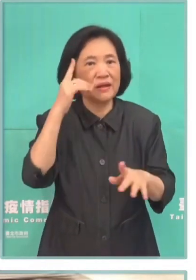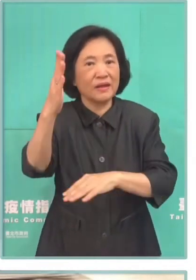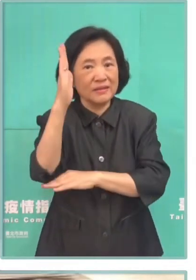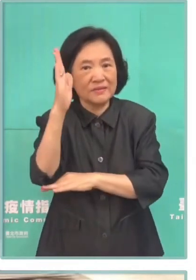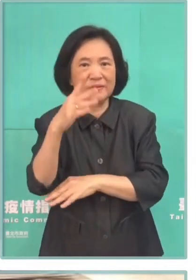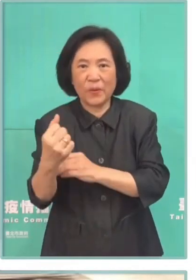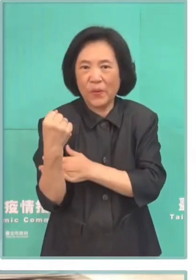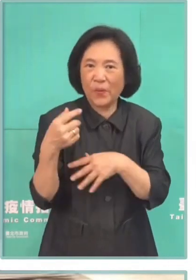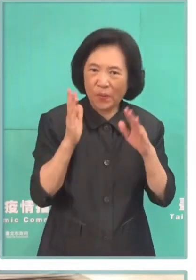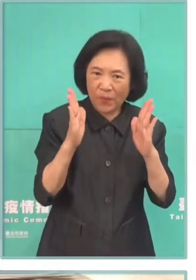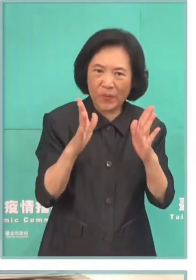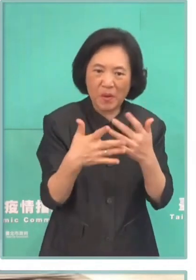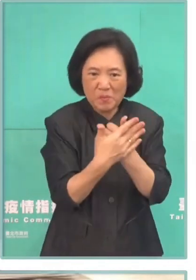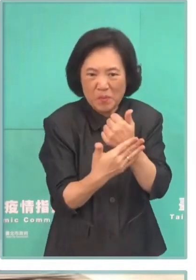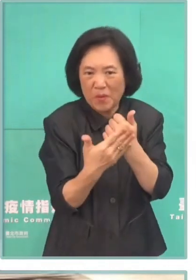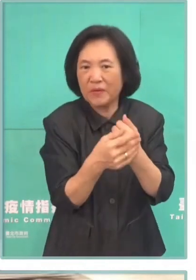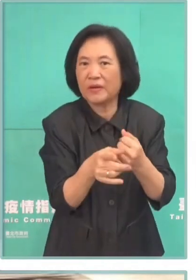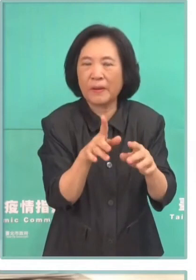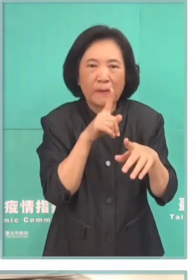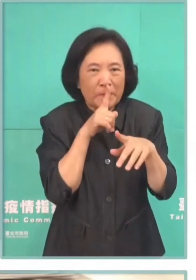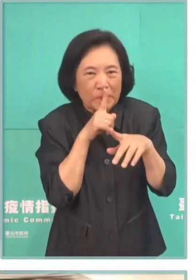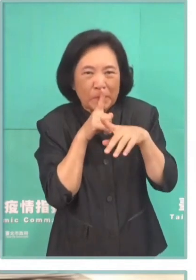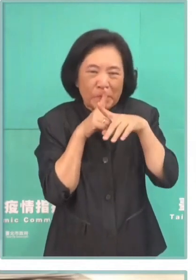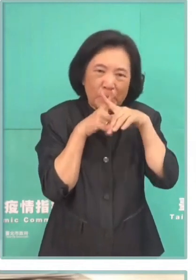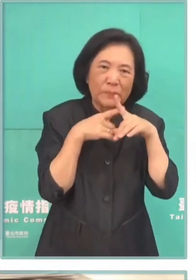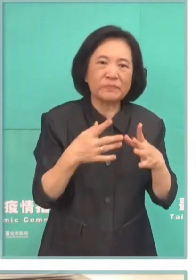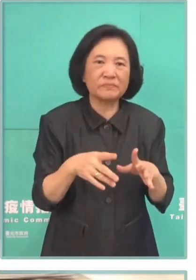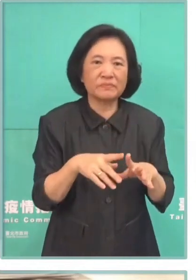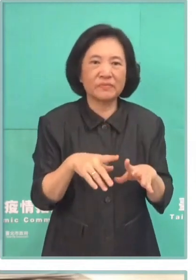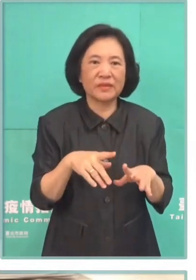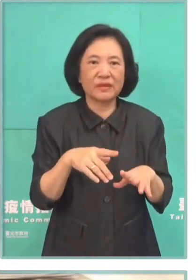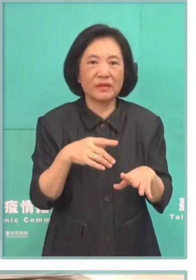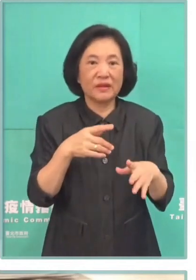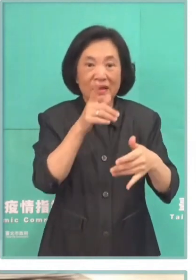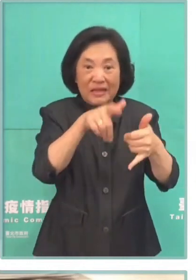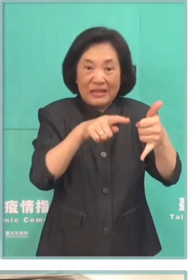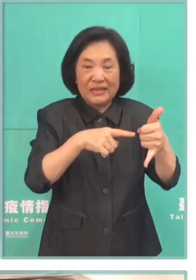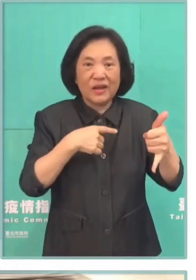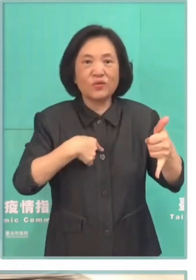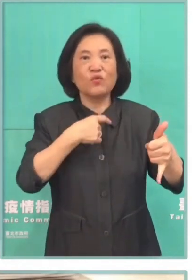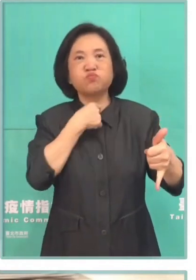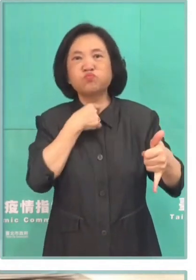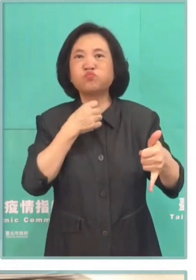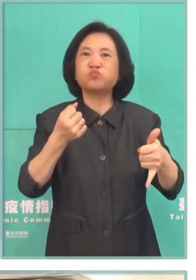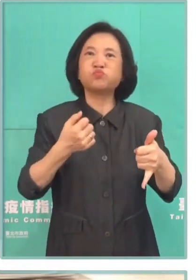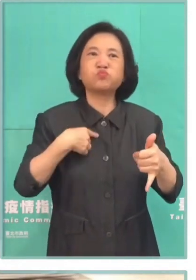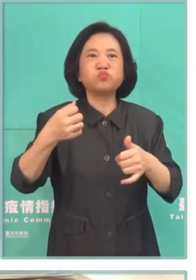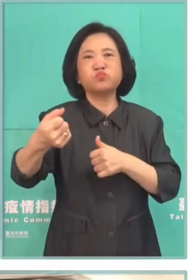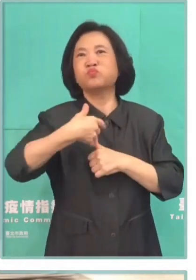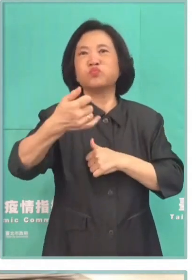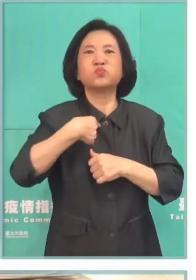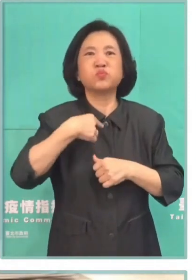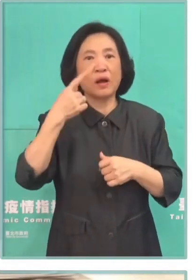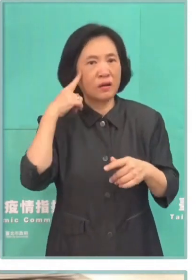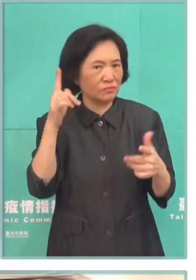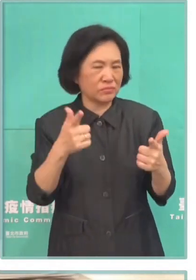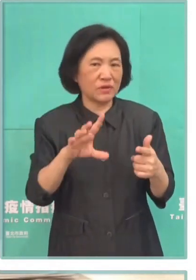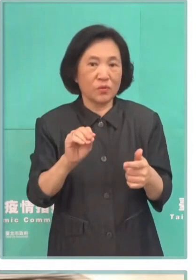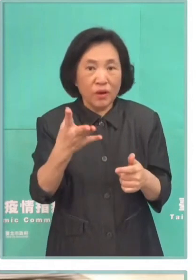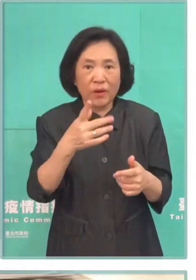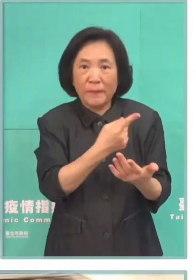非常认真的在保护他们的隐私，没有一个人是愿意染疫的。好，就像万